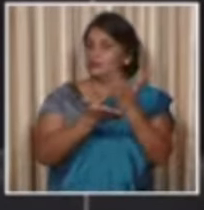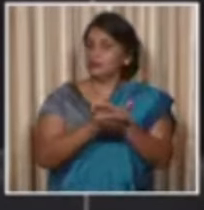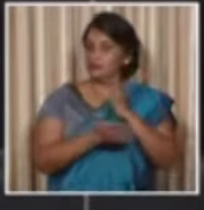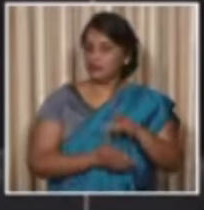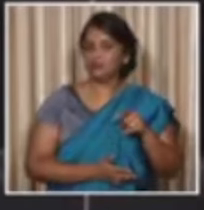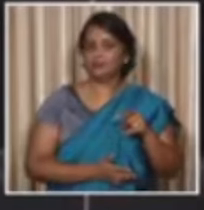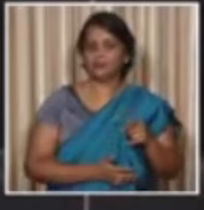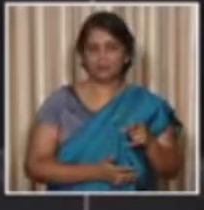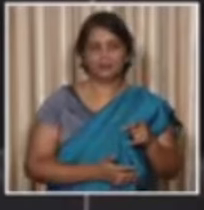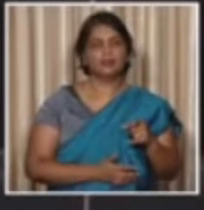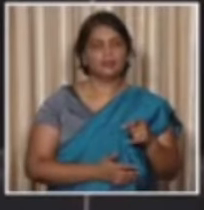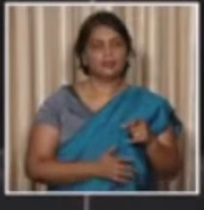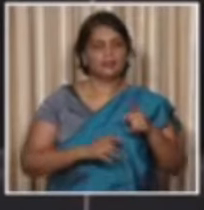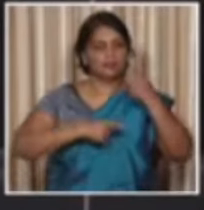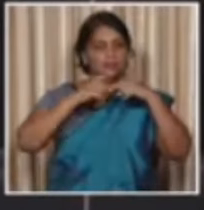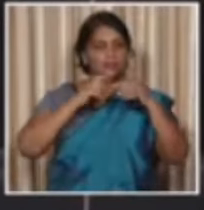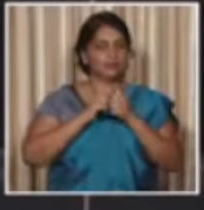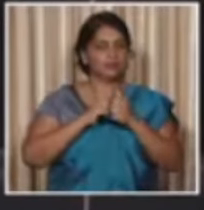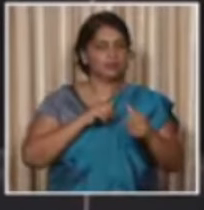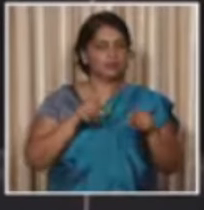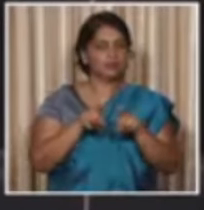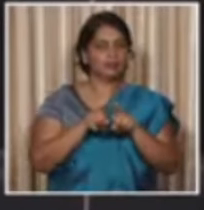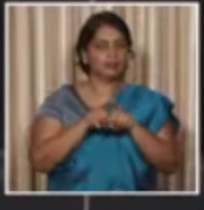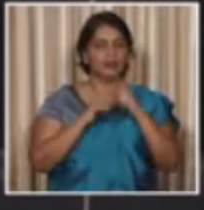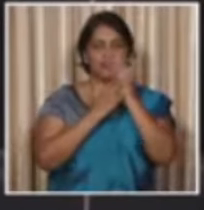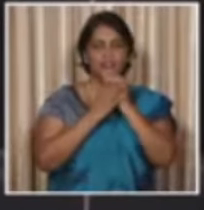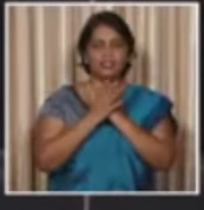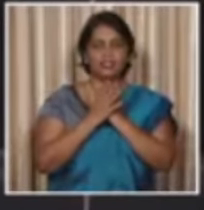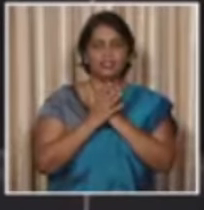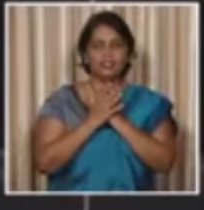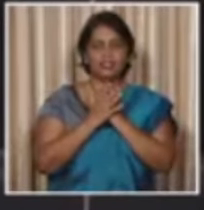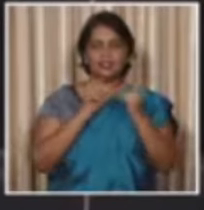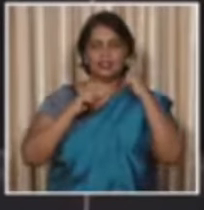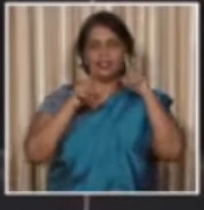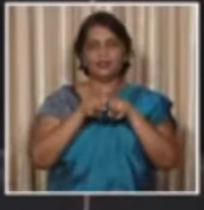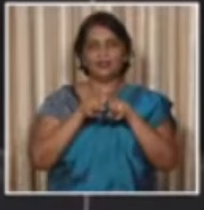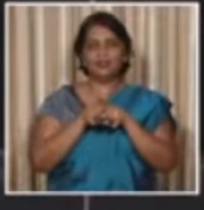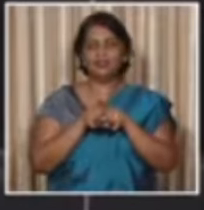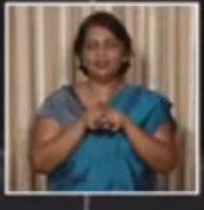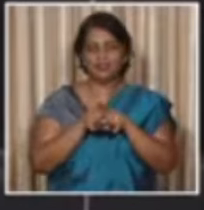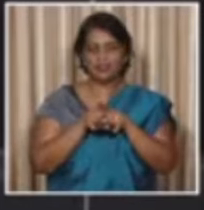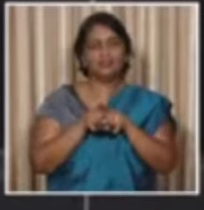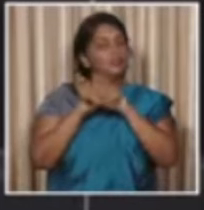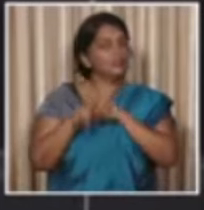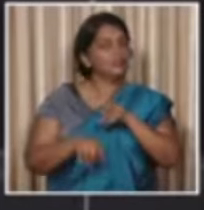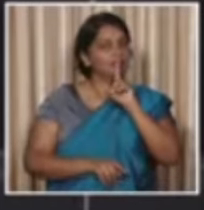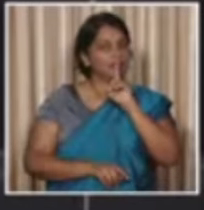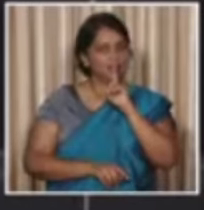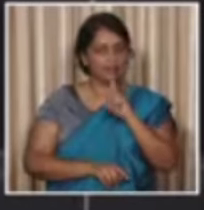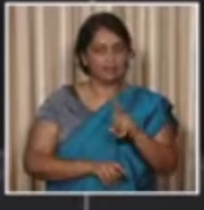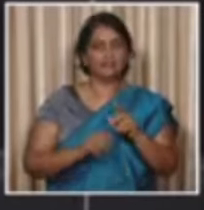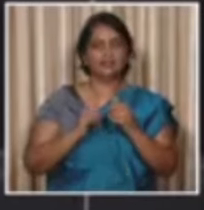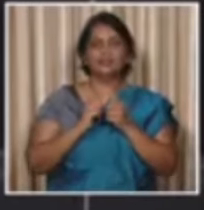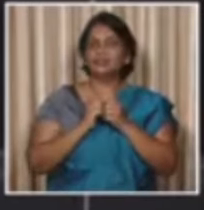කියලා ඉතාම ඕනෑකමින් අපි සඳහන් කරන්න ඕනේ. ඔවුන් කියනවා මේ යෝජනාව එක